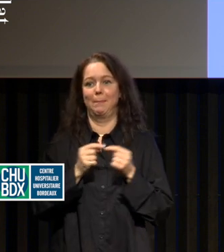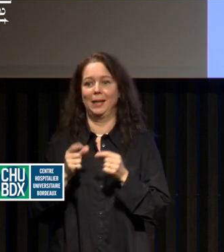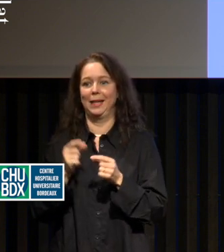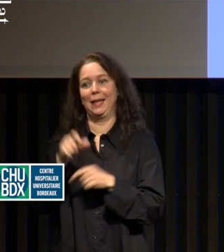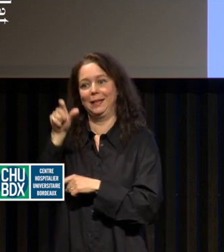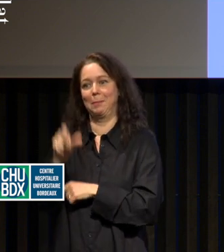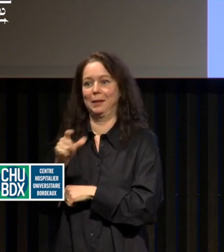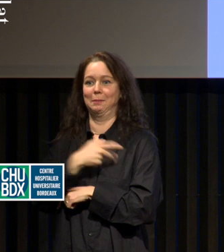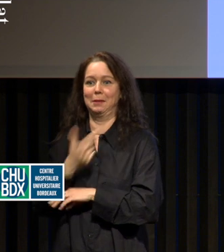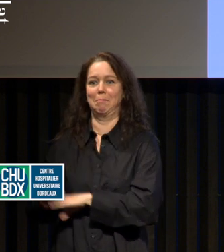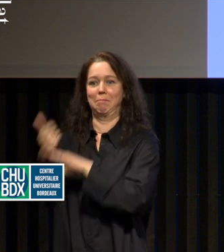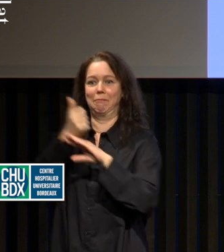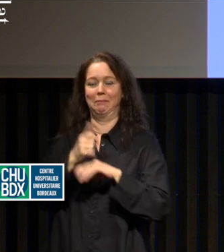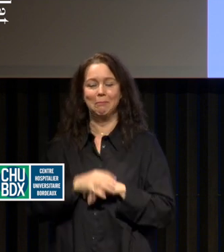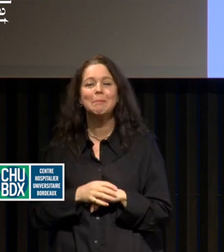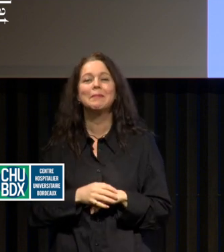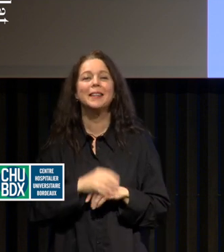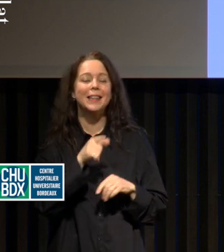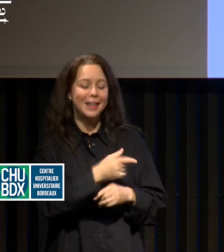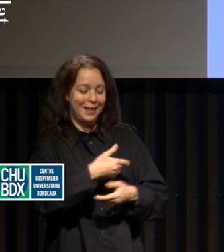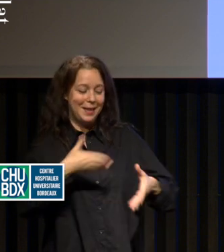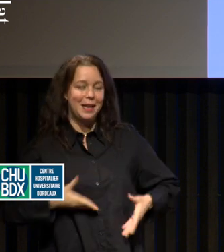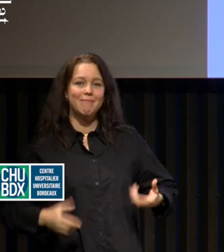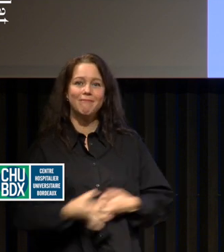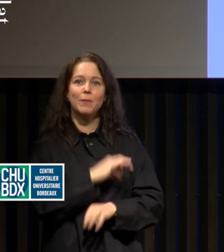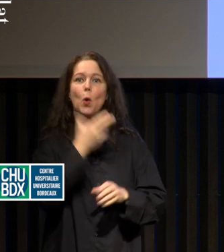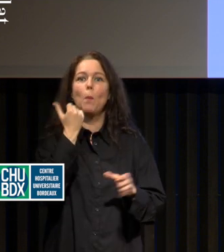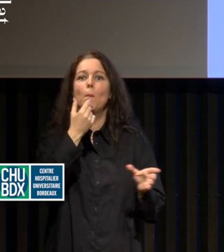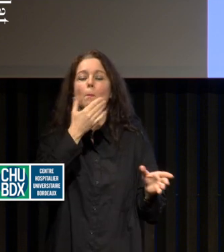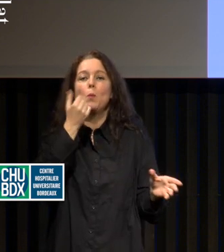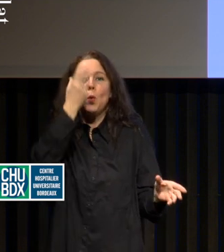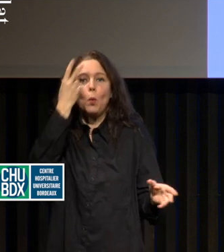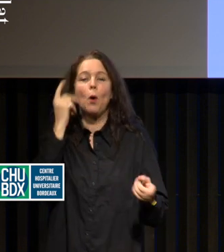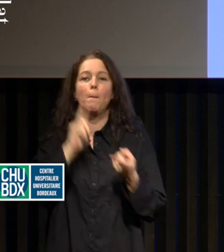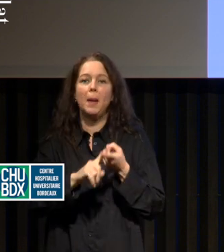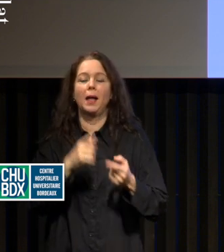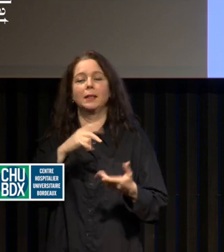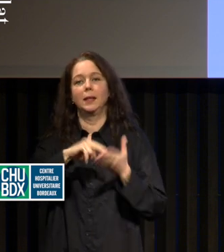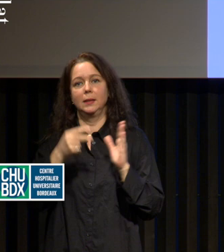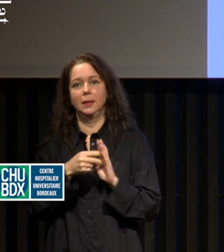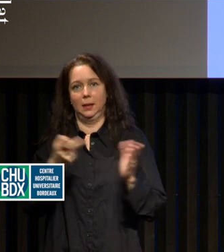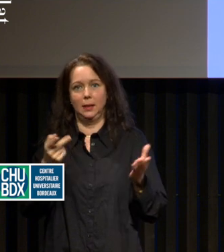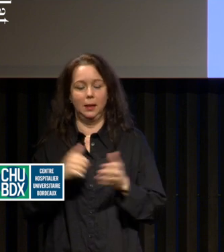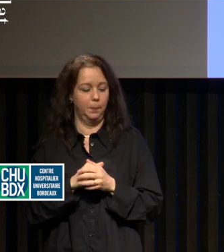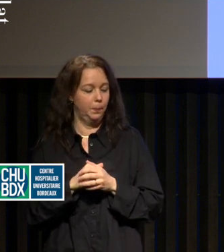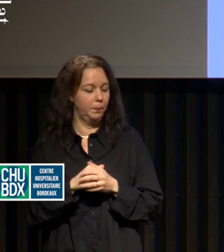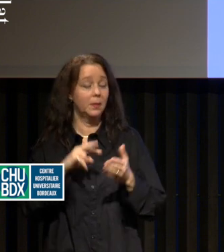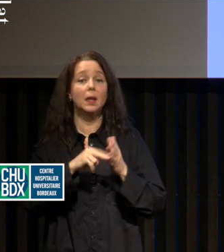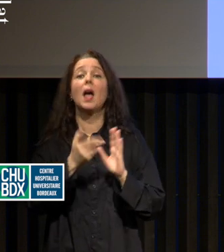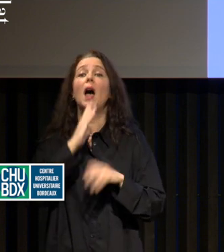ce microbiote intestinal, on le comprend de mieux en mieux grâce aux techniques de biologie moléculaire. Pendant longtemps, on s'est contenté de